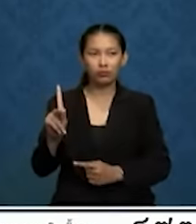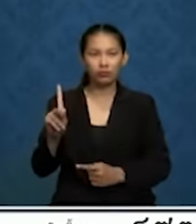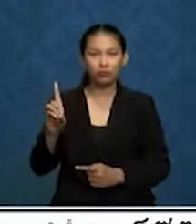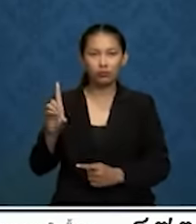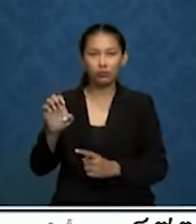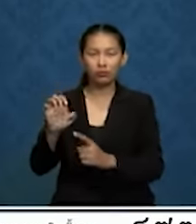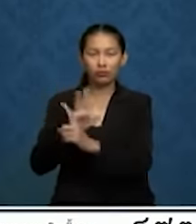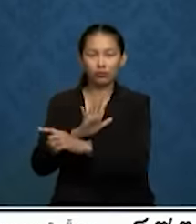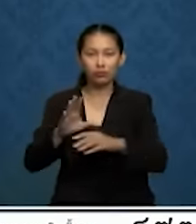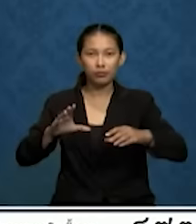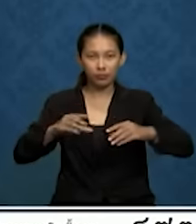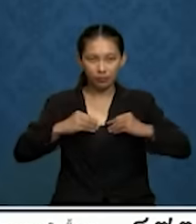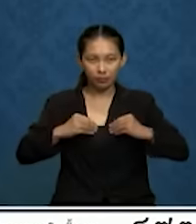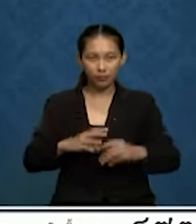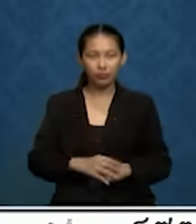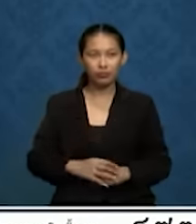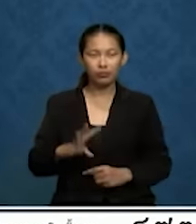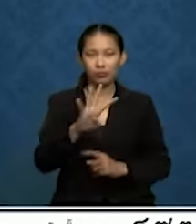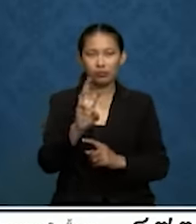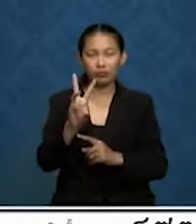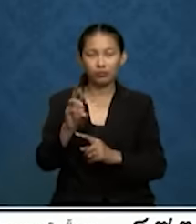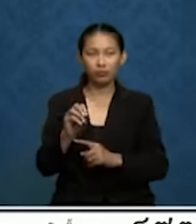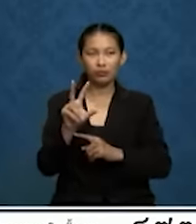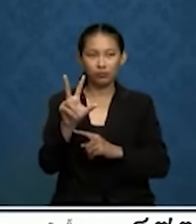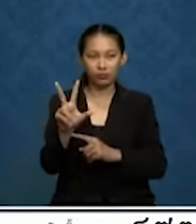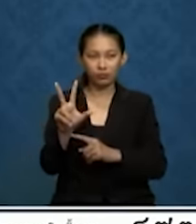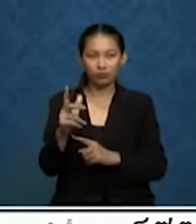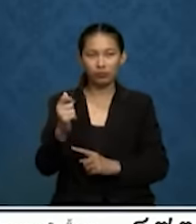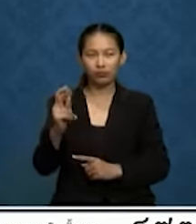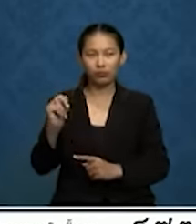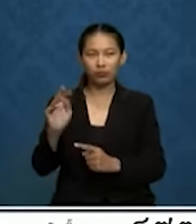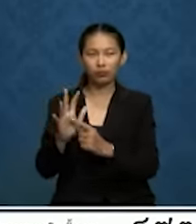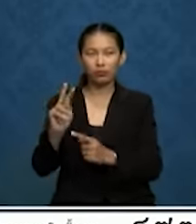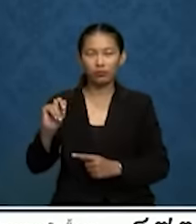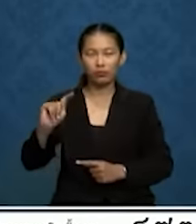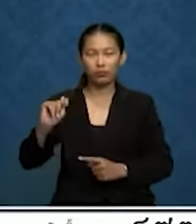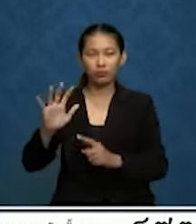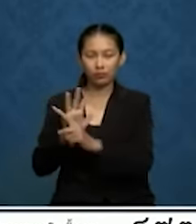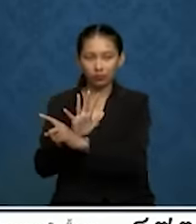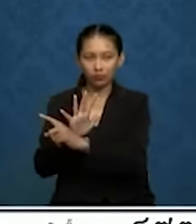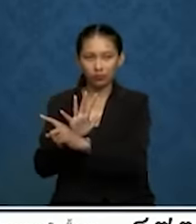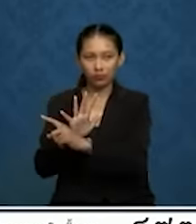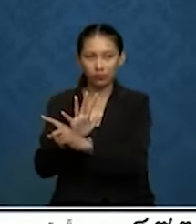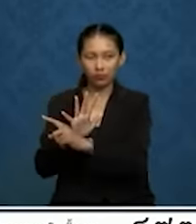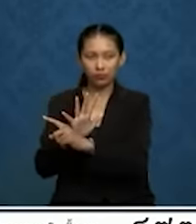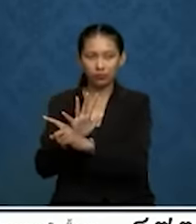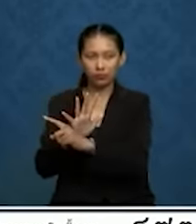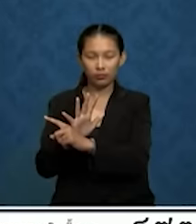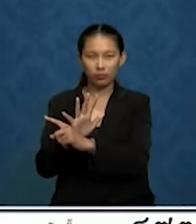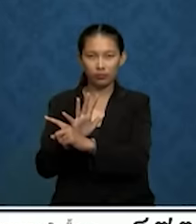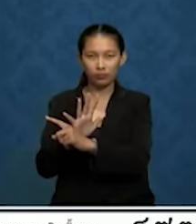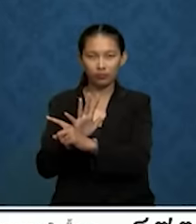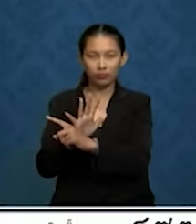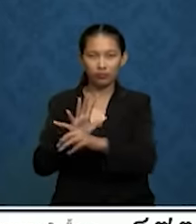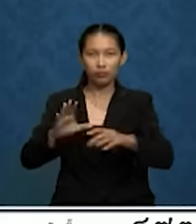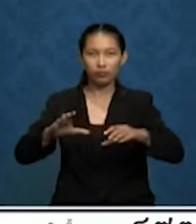พย ์เห็นชอบครับ 463นายอนันต์ป รีดาสุทธิจิต ธนันท์ปรีดาสุทธิจิตช